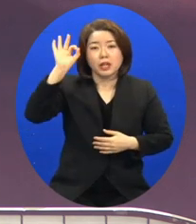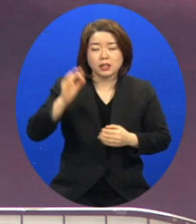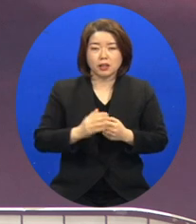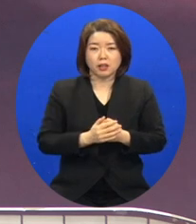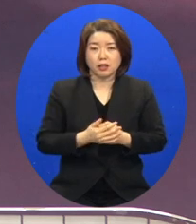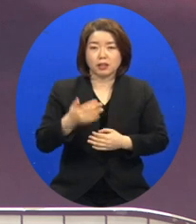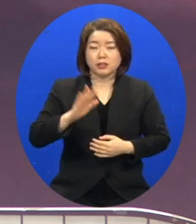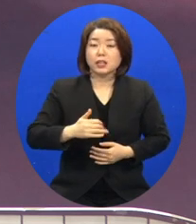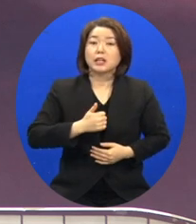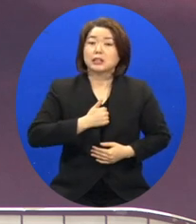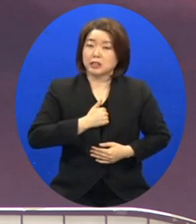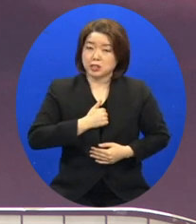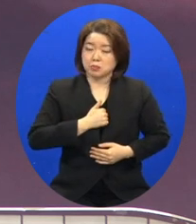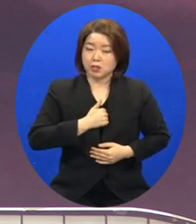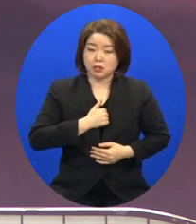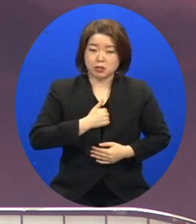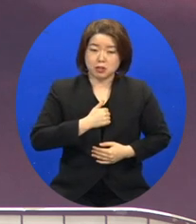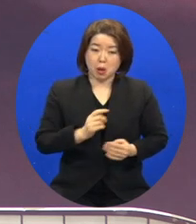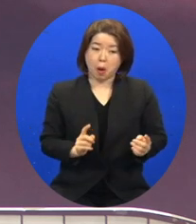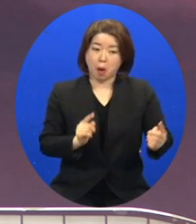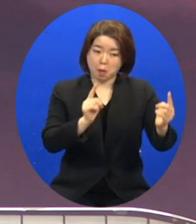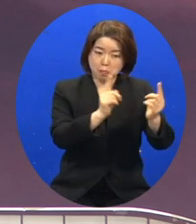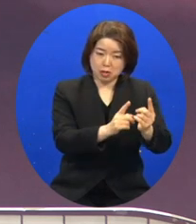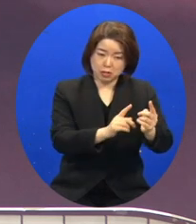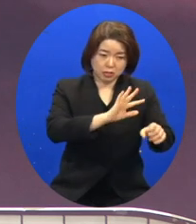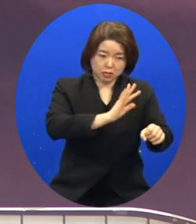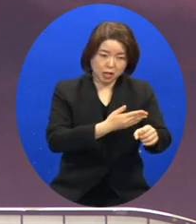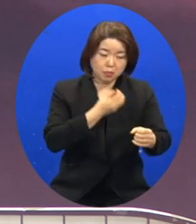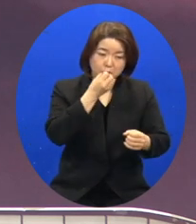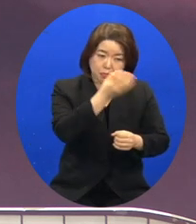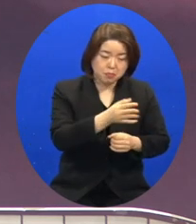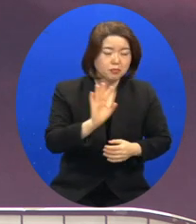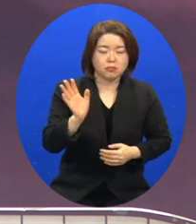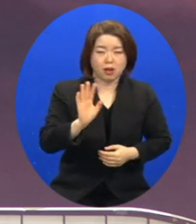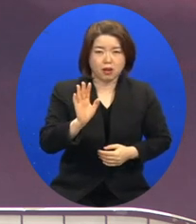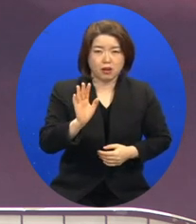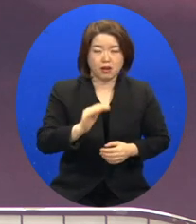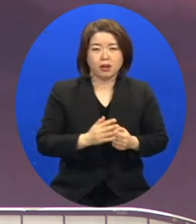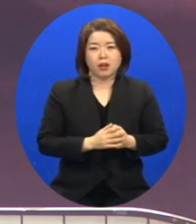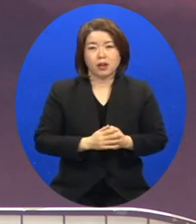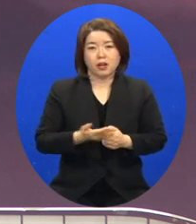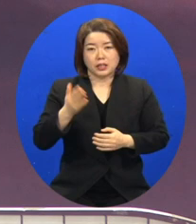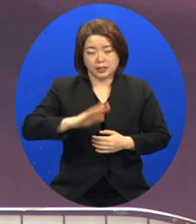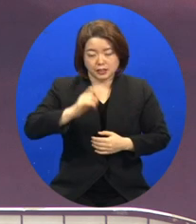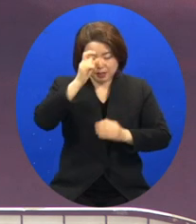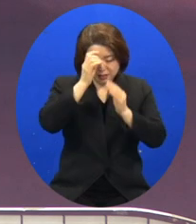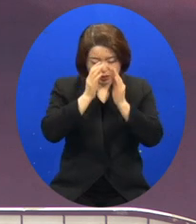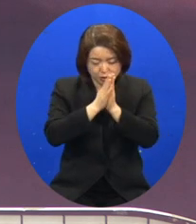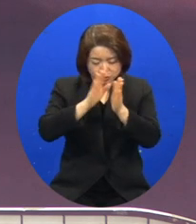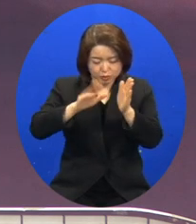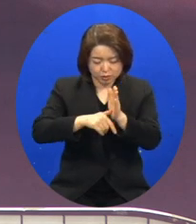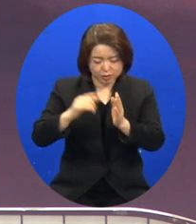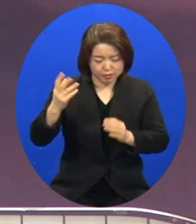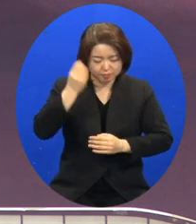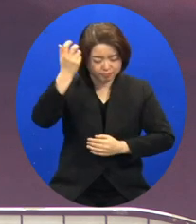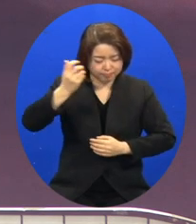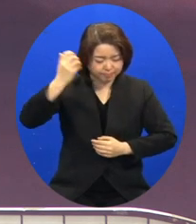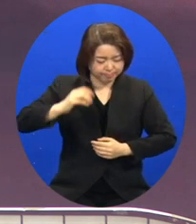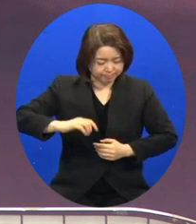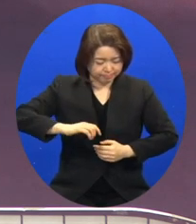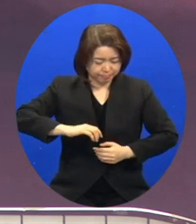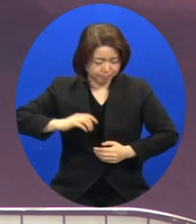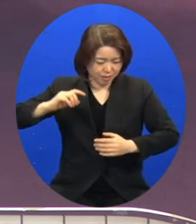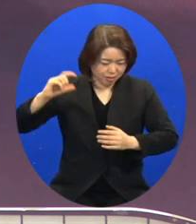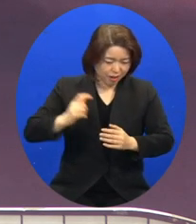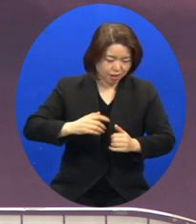때문에 잘못했다고 말을 못했어요 기도하는데 성령의 강건함을 느끼고 견딜 수가 없어서